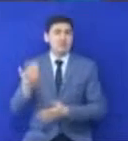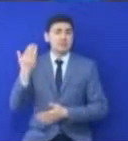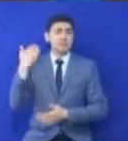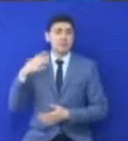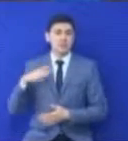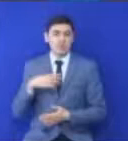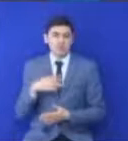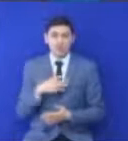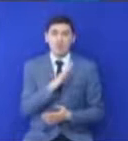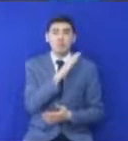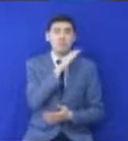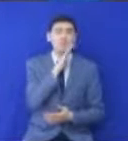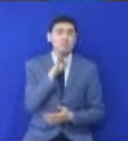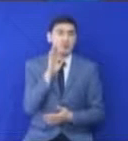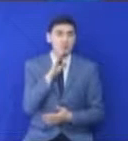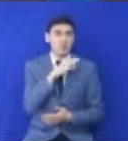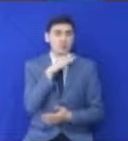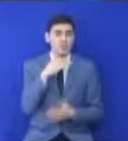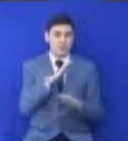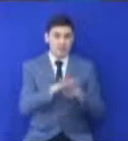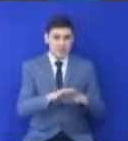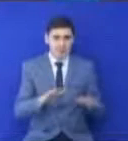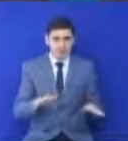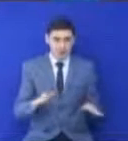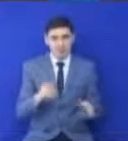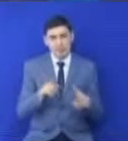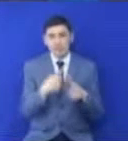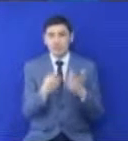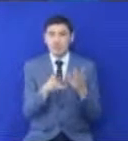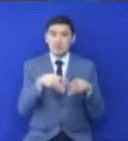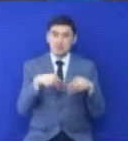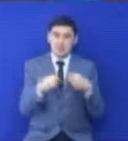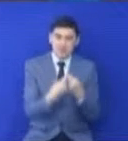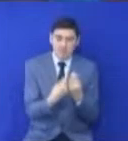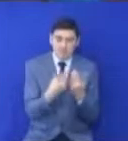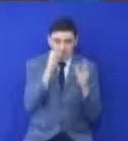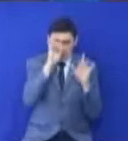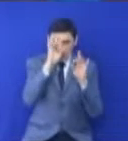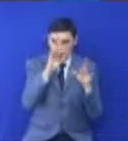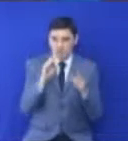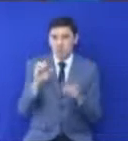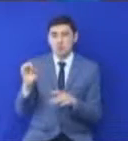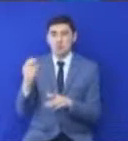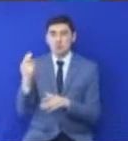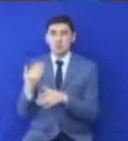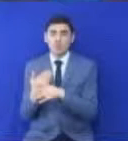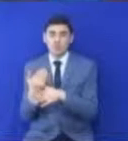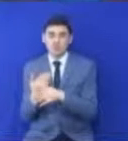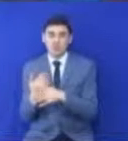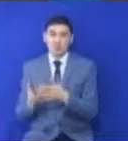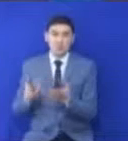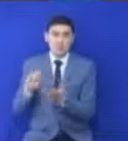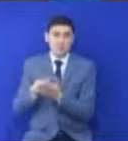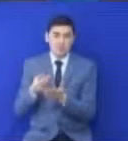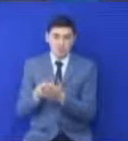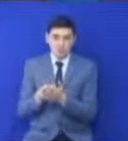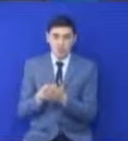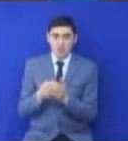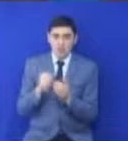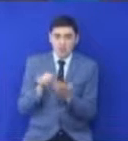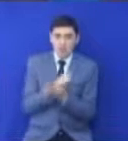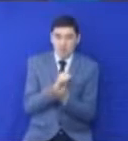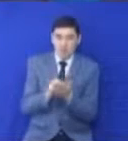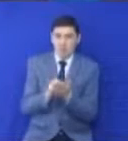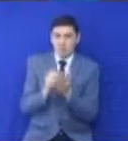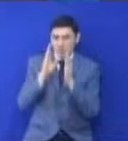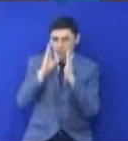осындай көп балалы аналар немесе аз қамтылған отбасылар осындай жәрдемақы алу үшін жаңағы арнайы әлеуметтік жәрдемақыға жеке құжат